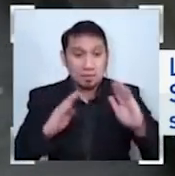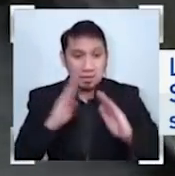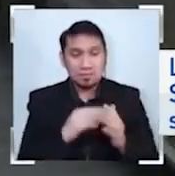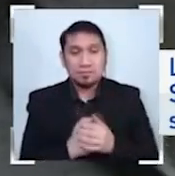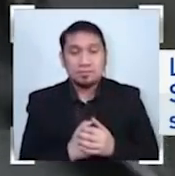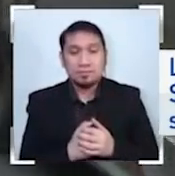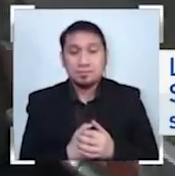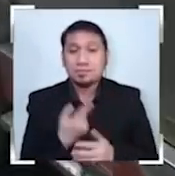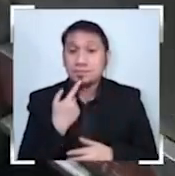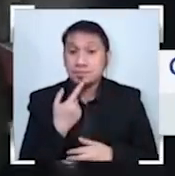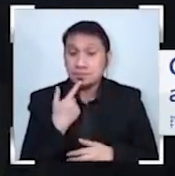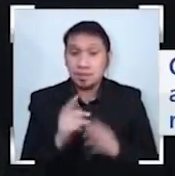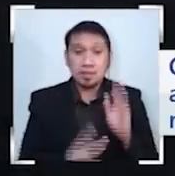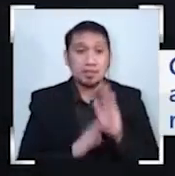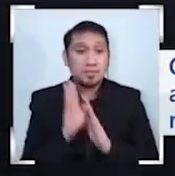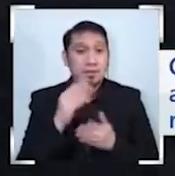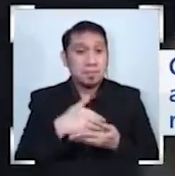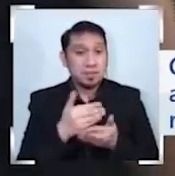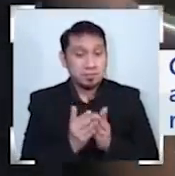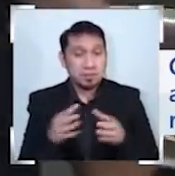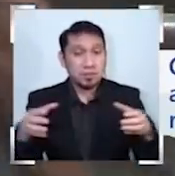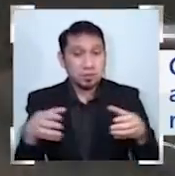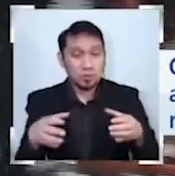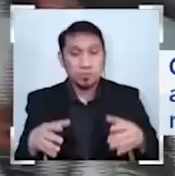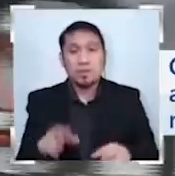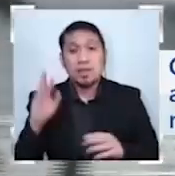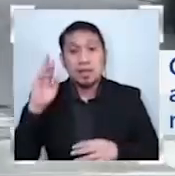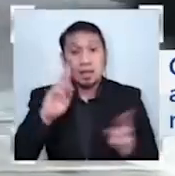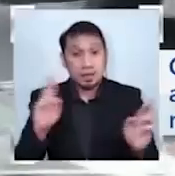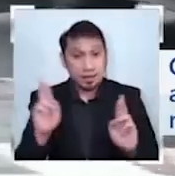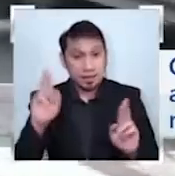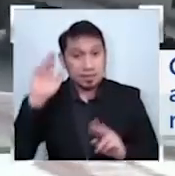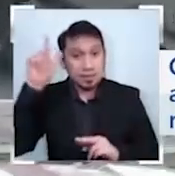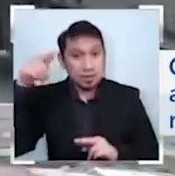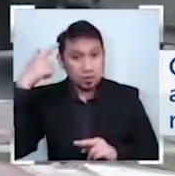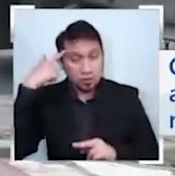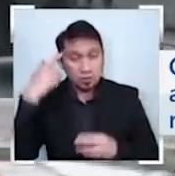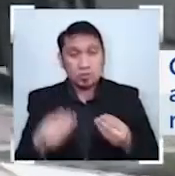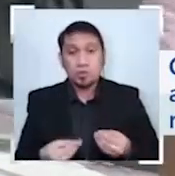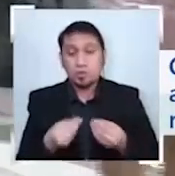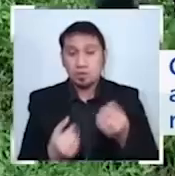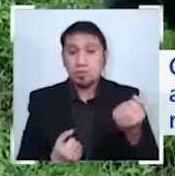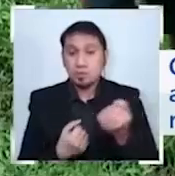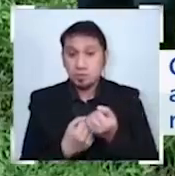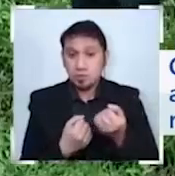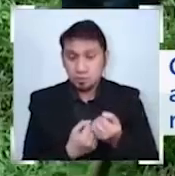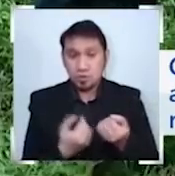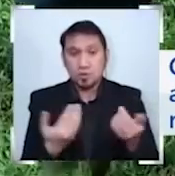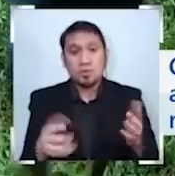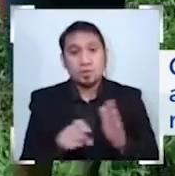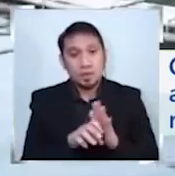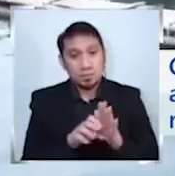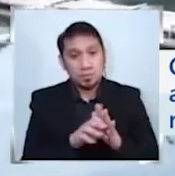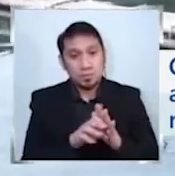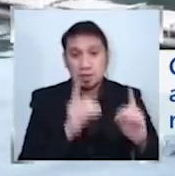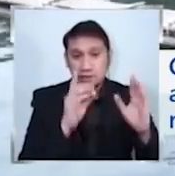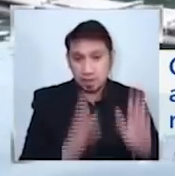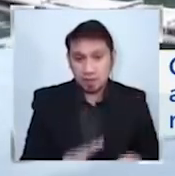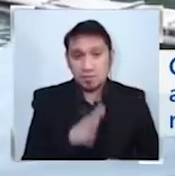Budget Coordination Committee, handa ang gobyerno na magbigay ng ayuda sa mga apektadong sektor tulad ng tsuper, magsasaka at